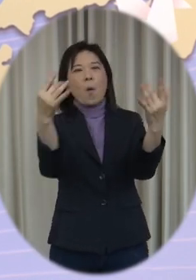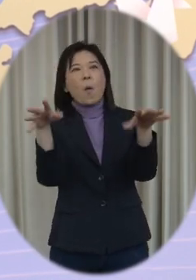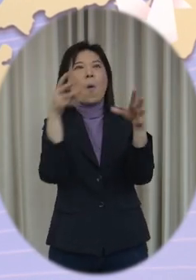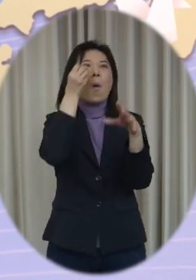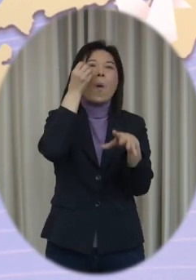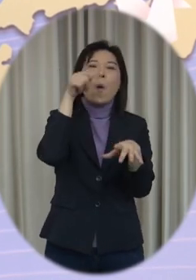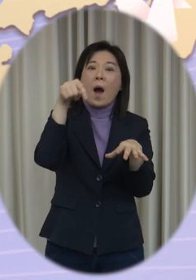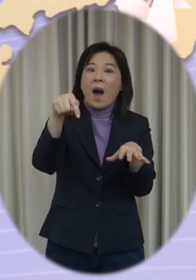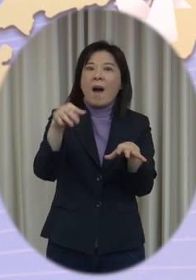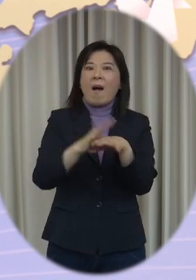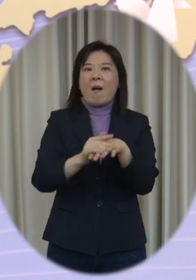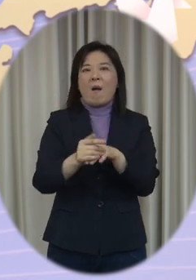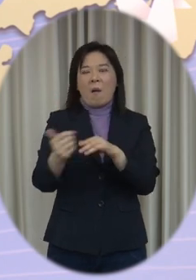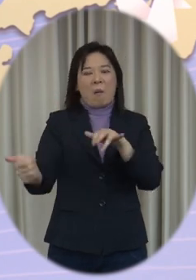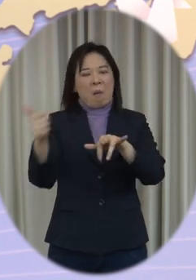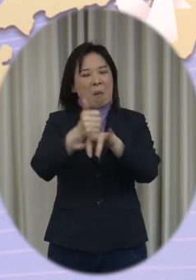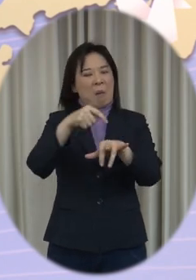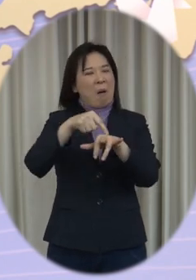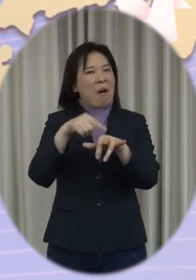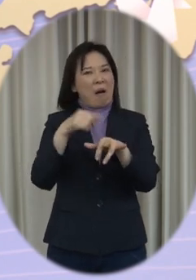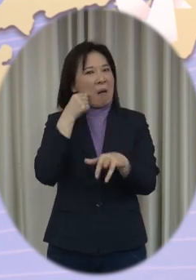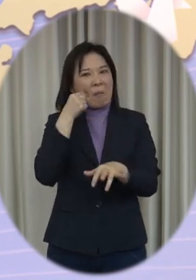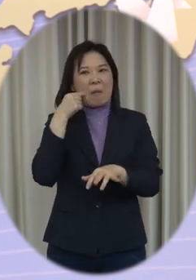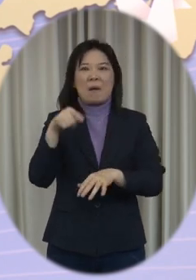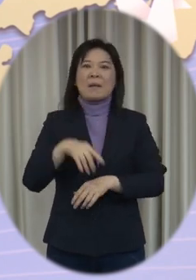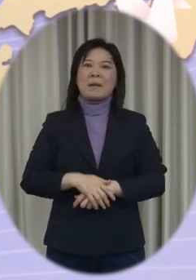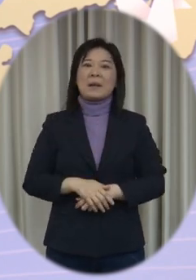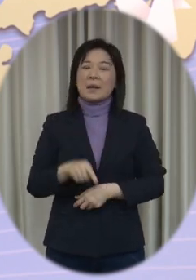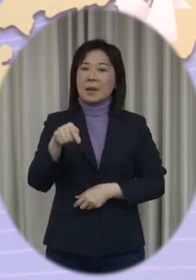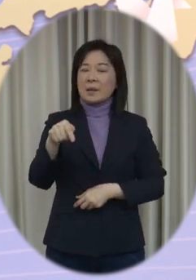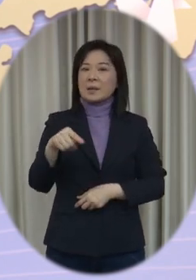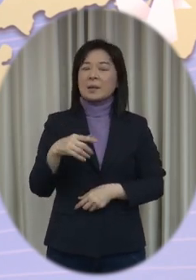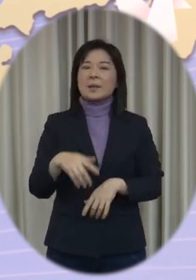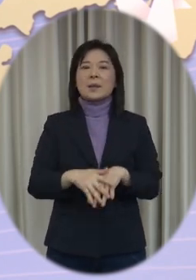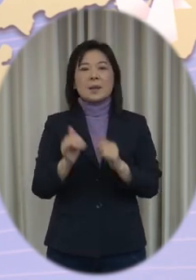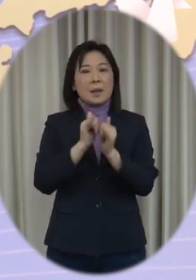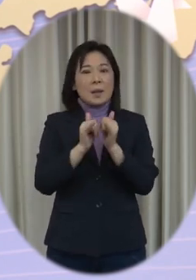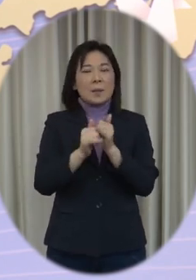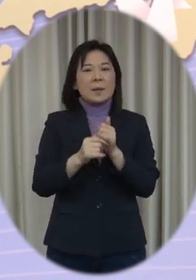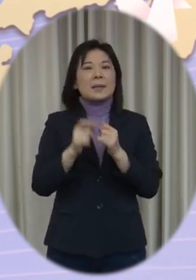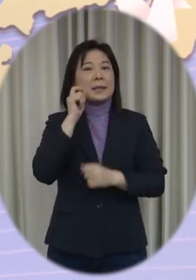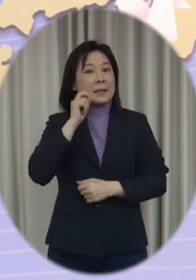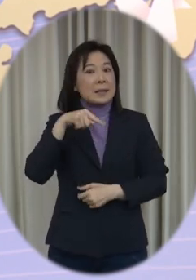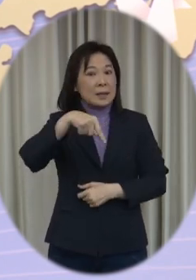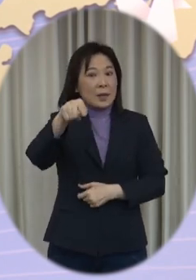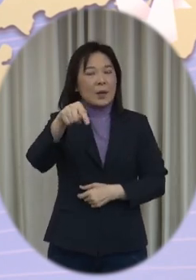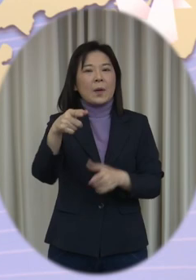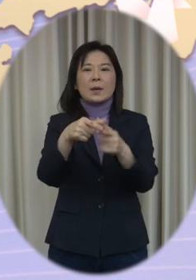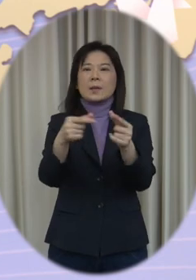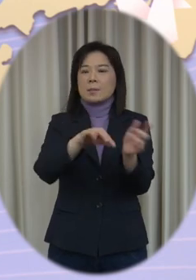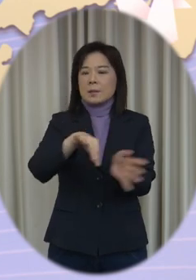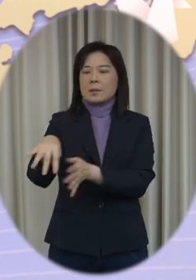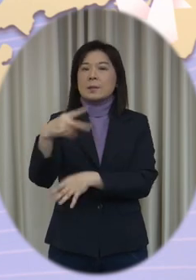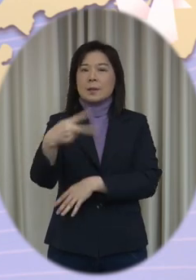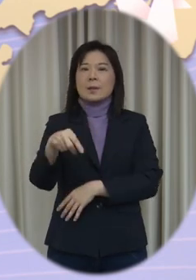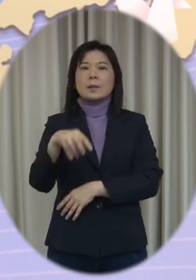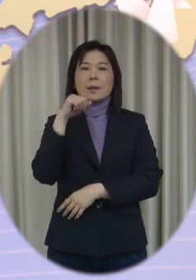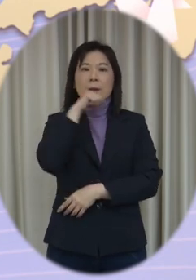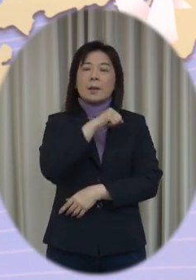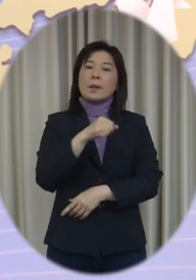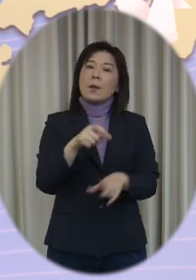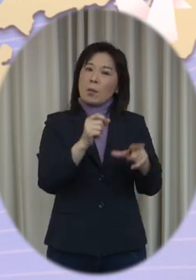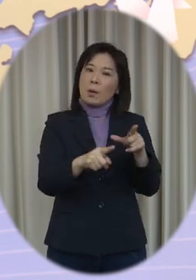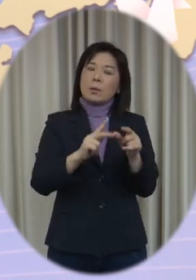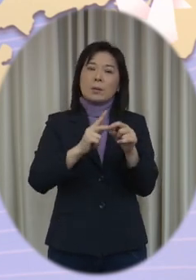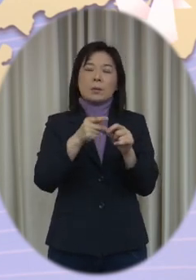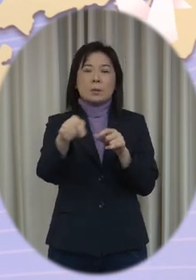求。那么不止民众热爱日本，我想台湾的企业跟日本的长期业务往来也非常的密